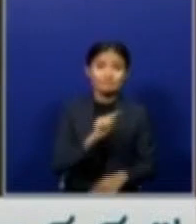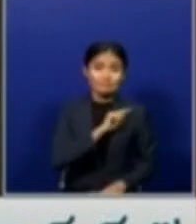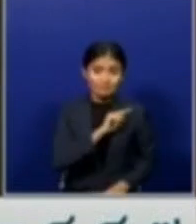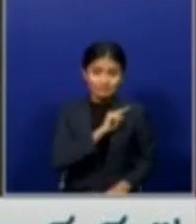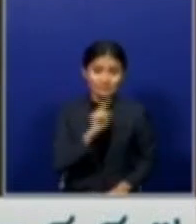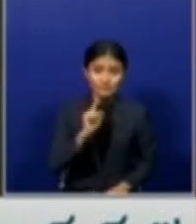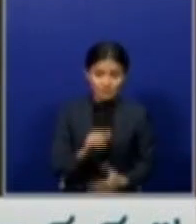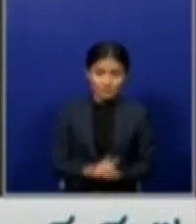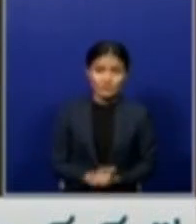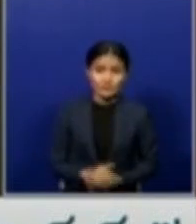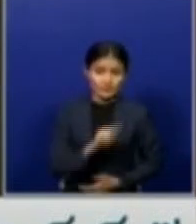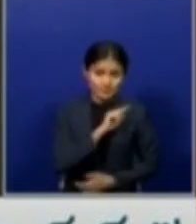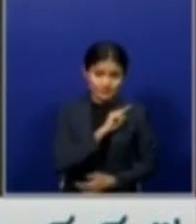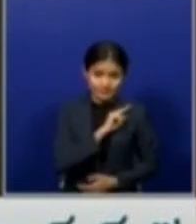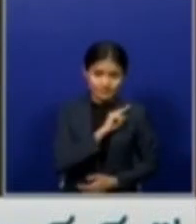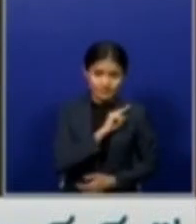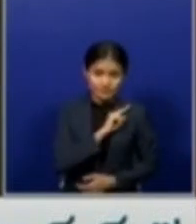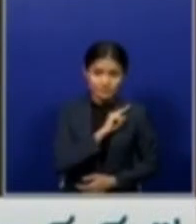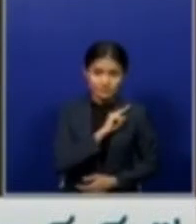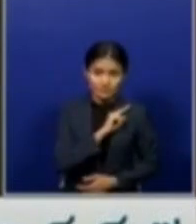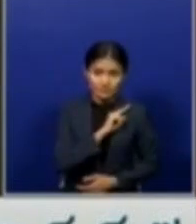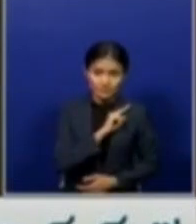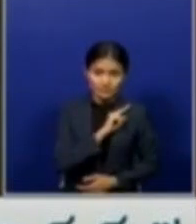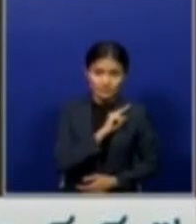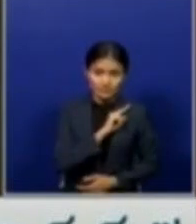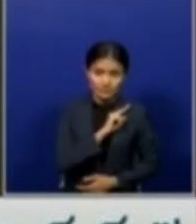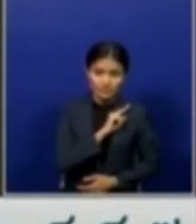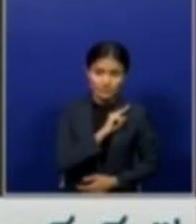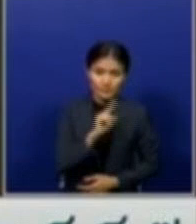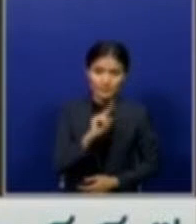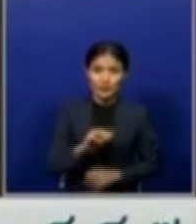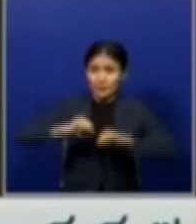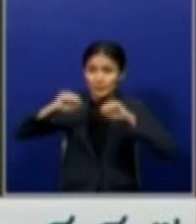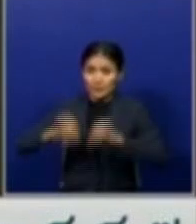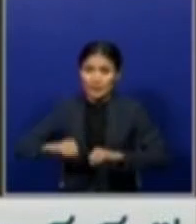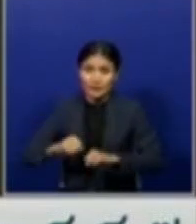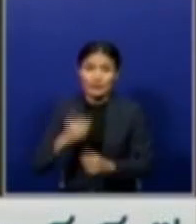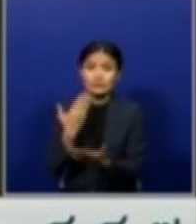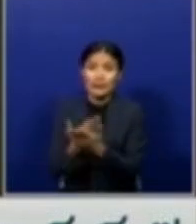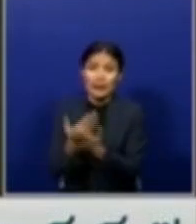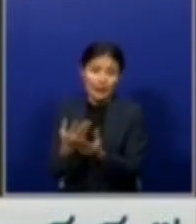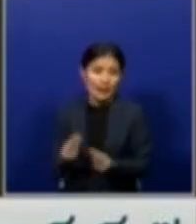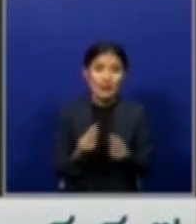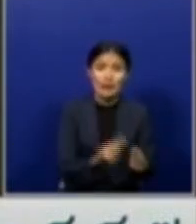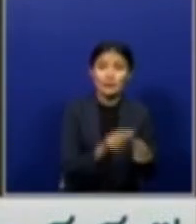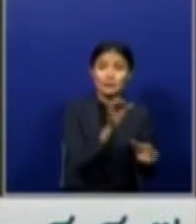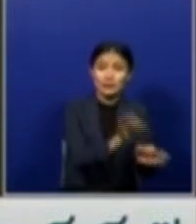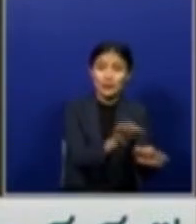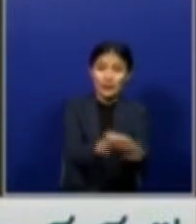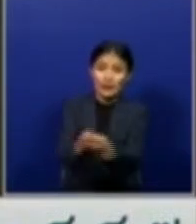จะเยียวยาในการที่จะจ่ายเงินชดเชยให้กับแบงก์พาณิชย์นะครับหรือในการเลือกบริษัทหลักทรั